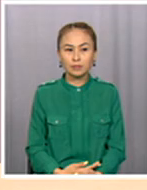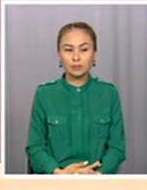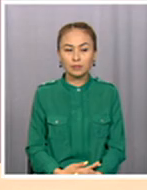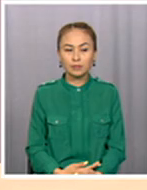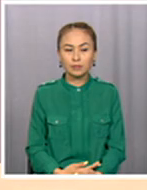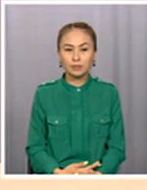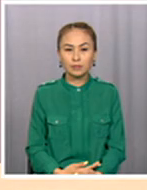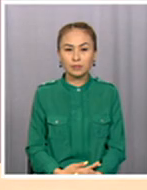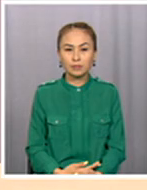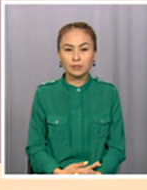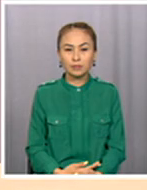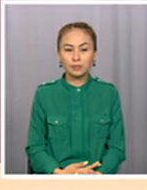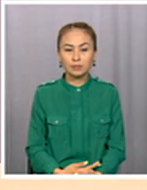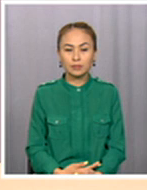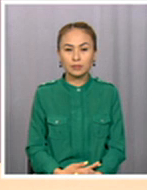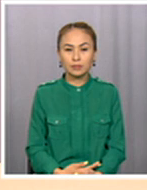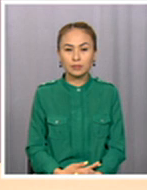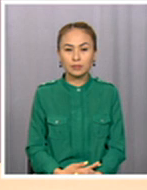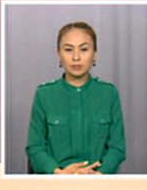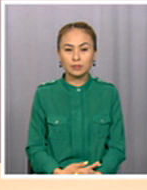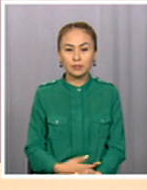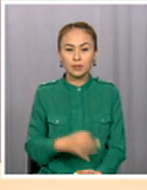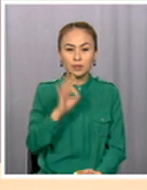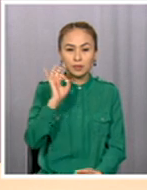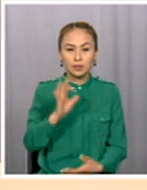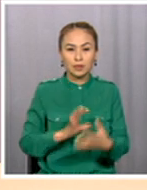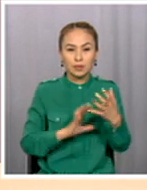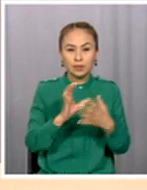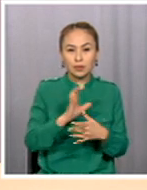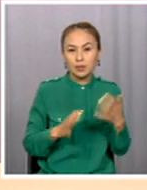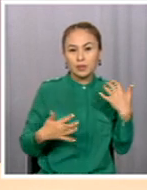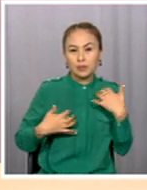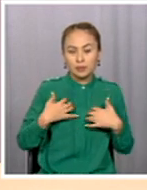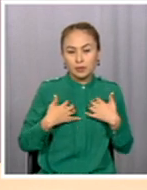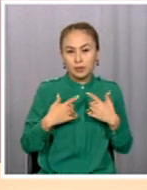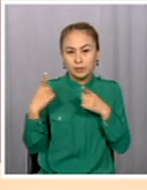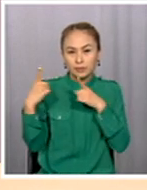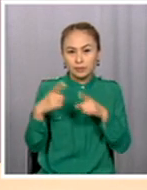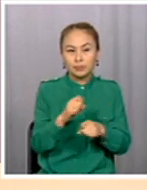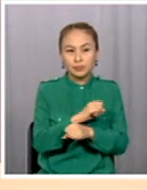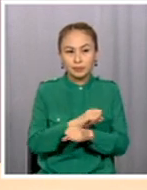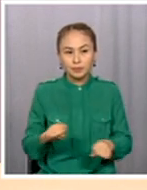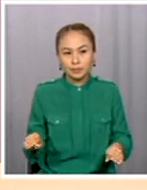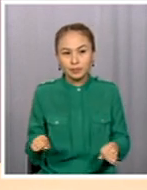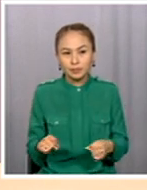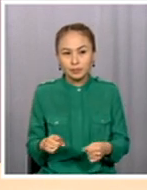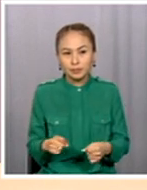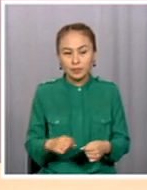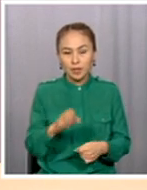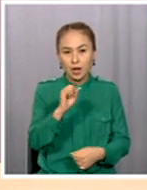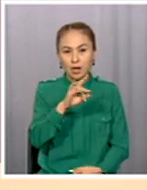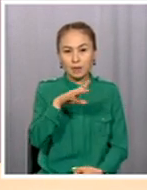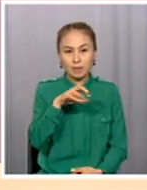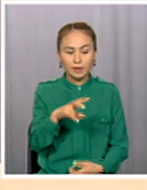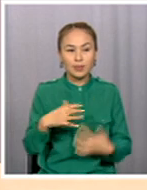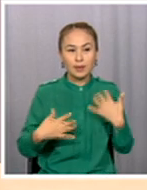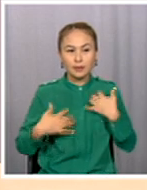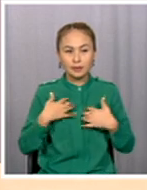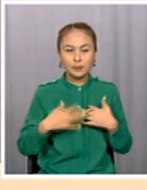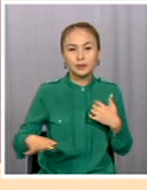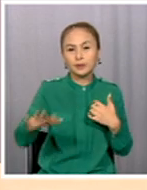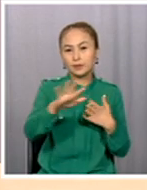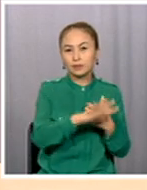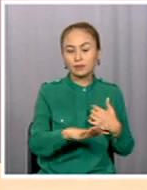Дұрыс айтасыңдар, балалар. Қоғамдық көлікке асығып, жүгіріп кіруге болмайды. Арманның асығыстығы